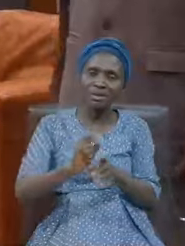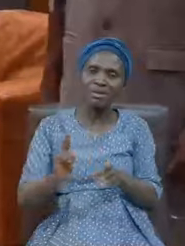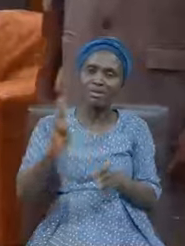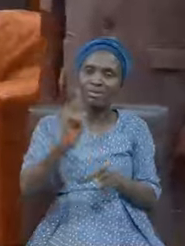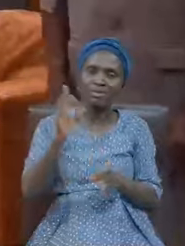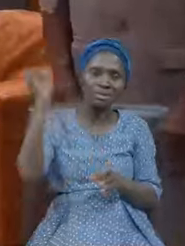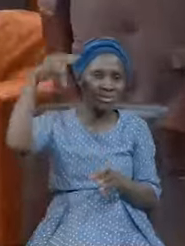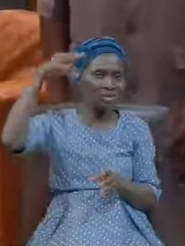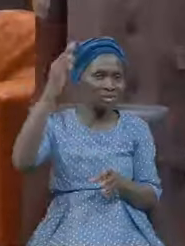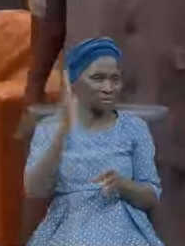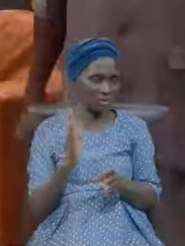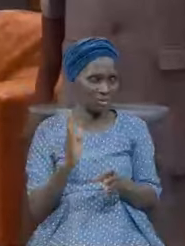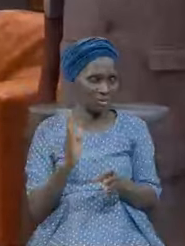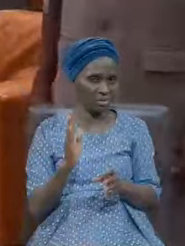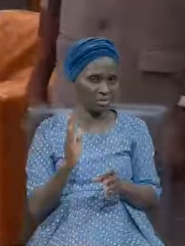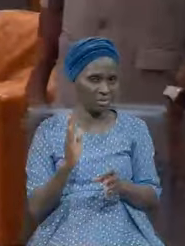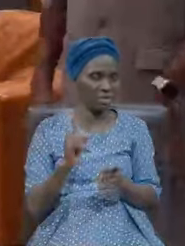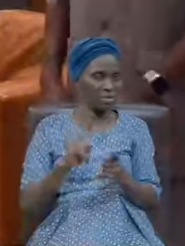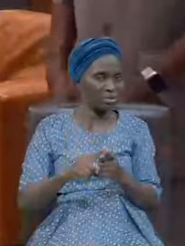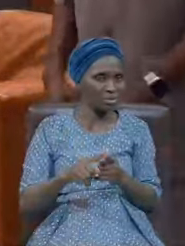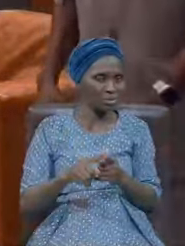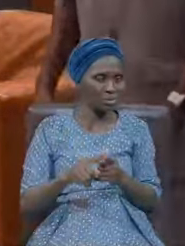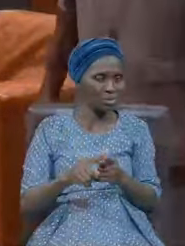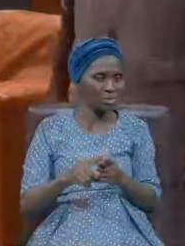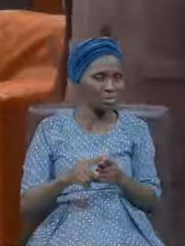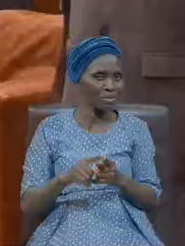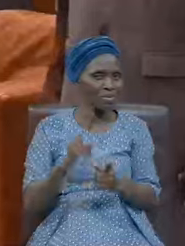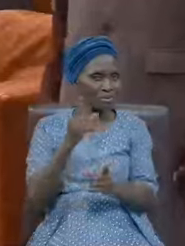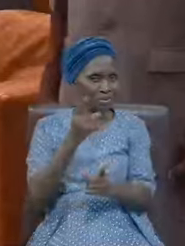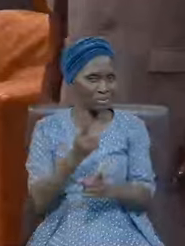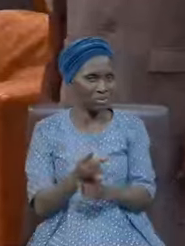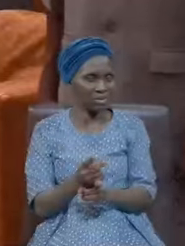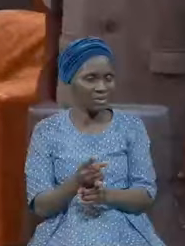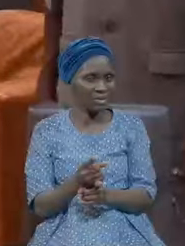pas mal la grâce de Dieu pour